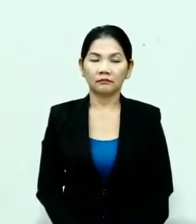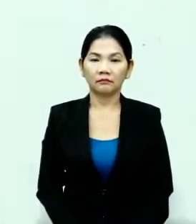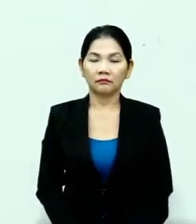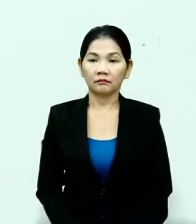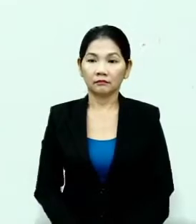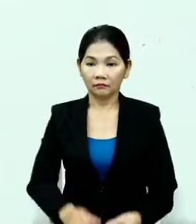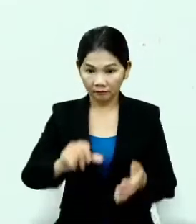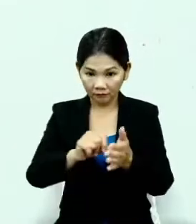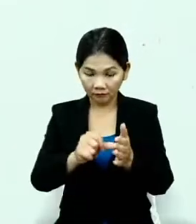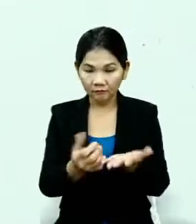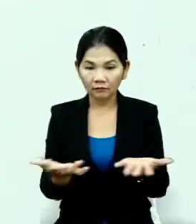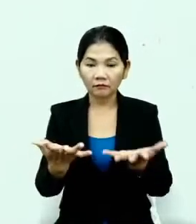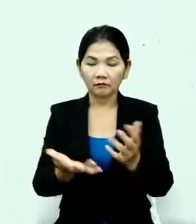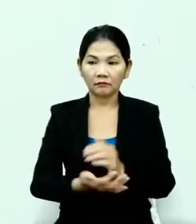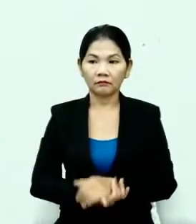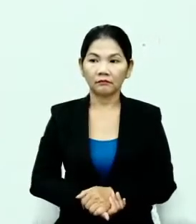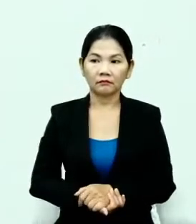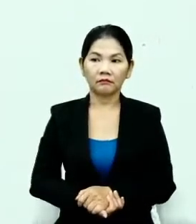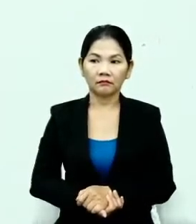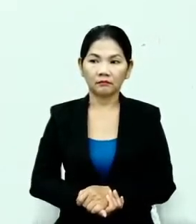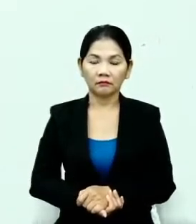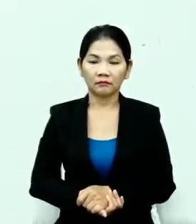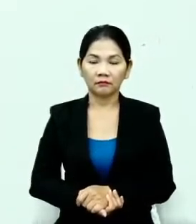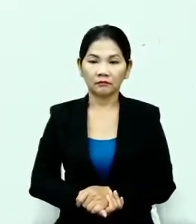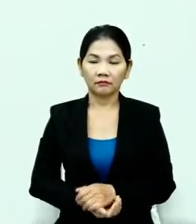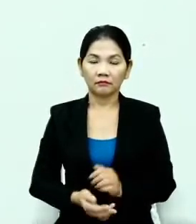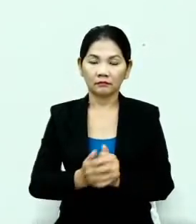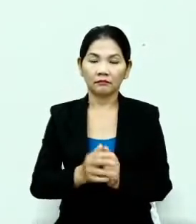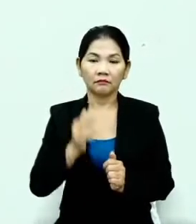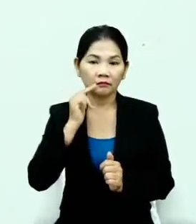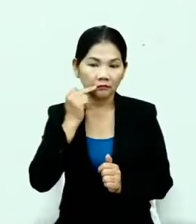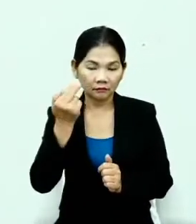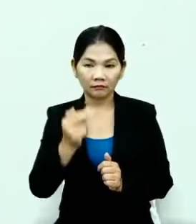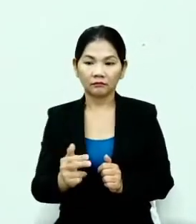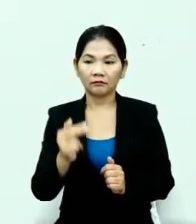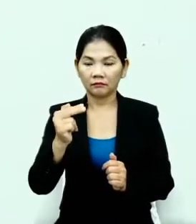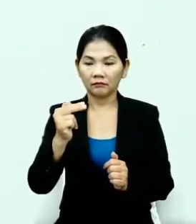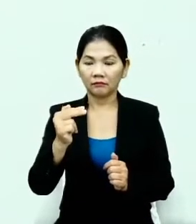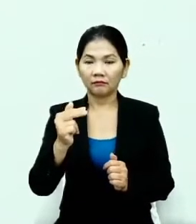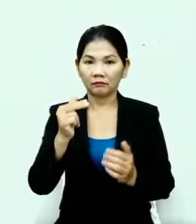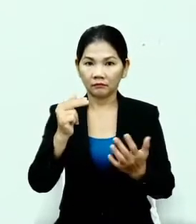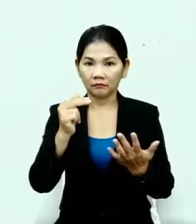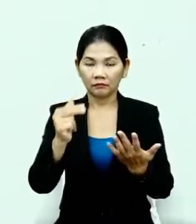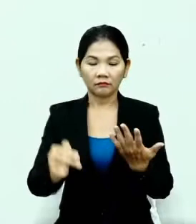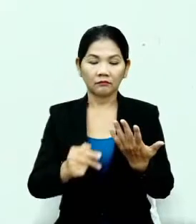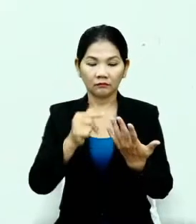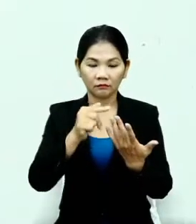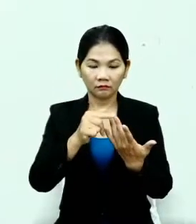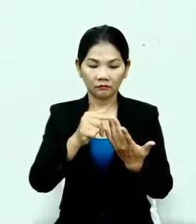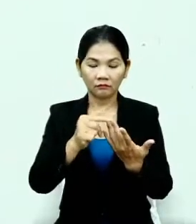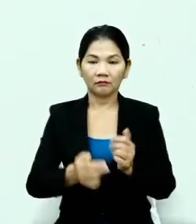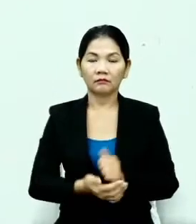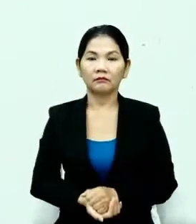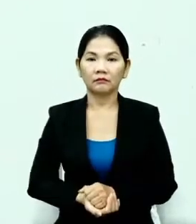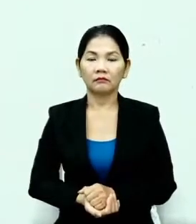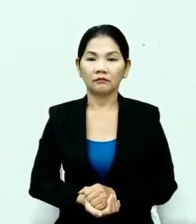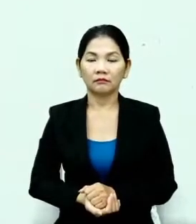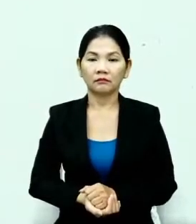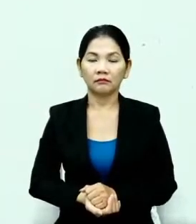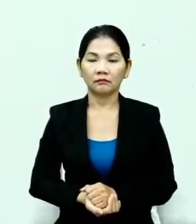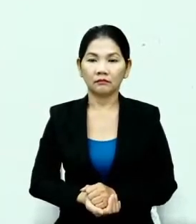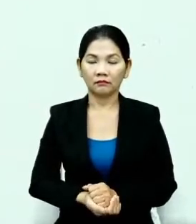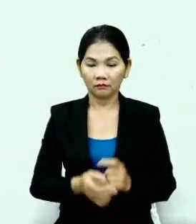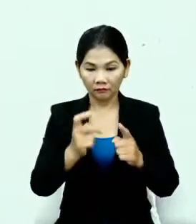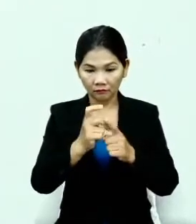miến này thằng mày con tôm đã sạch xe chà tô đã sạch ốm nè con nè chà cứ thả phía chị